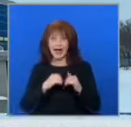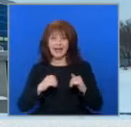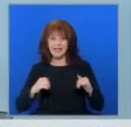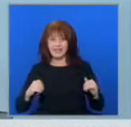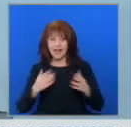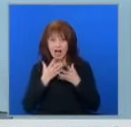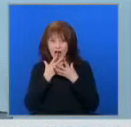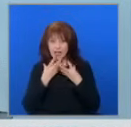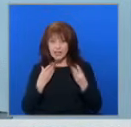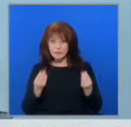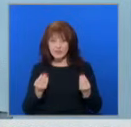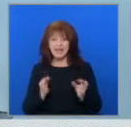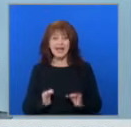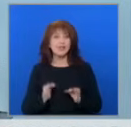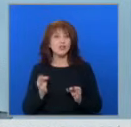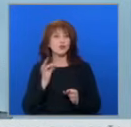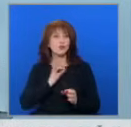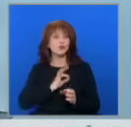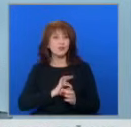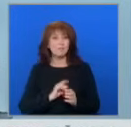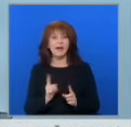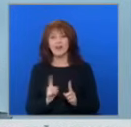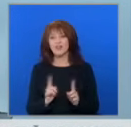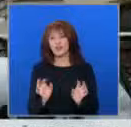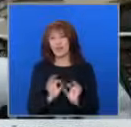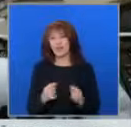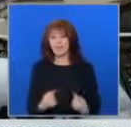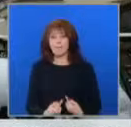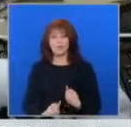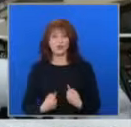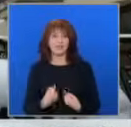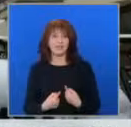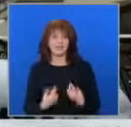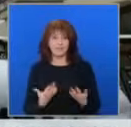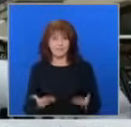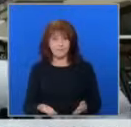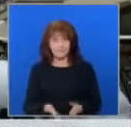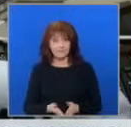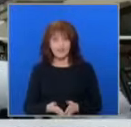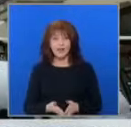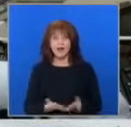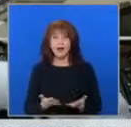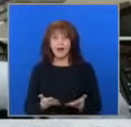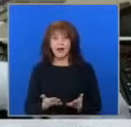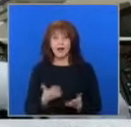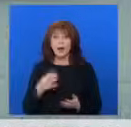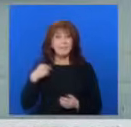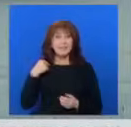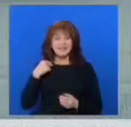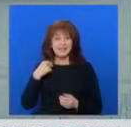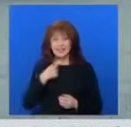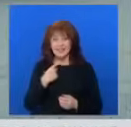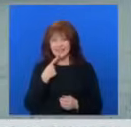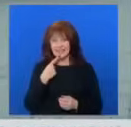Липсата на сериозен успех демотивира както войниците на фронта, така и близките им в тила. Рейтингът на президента